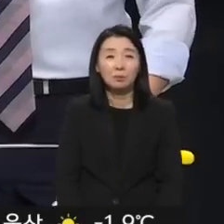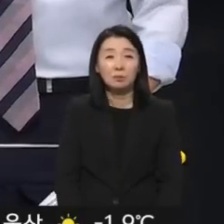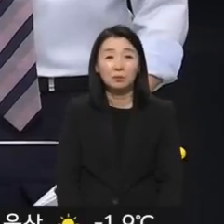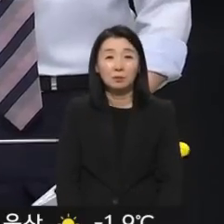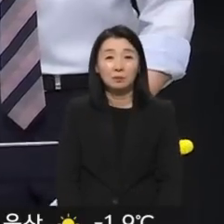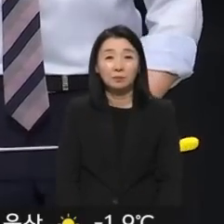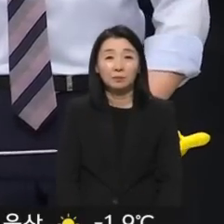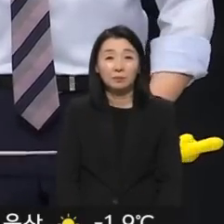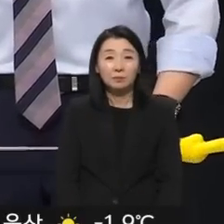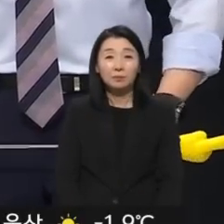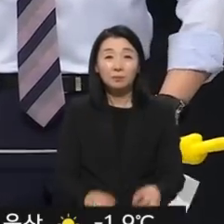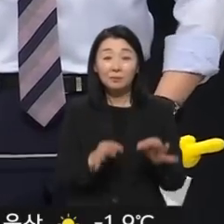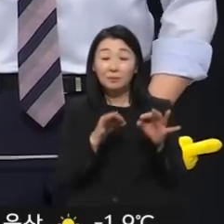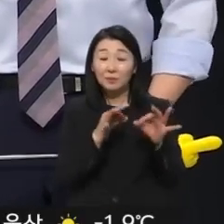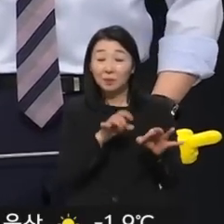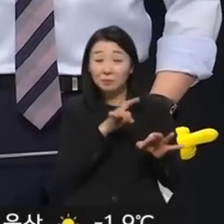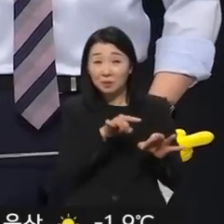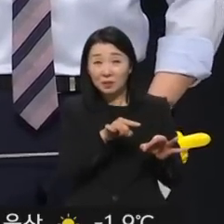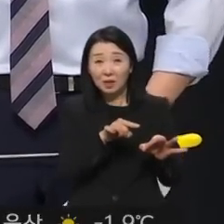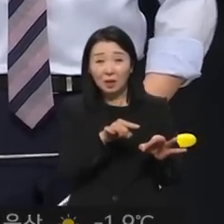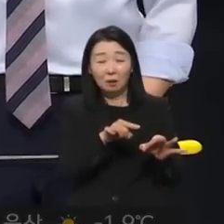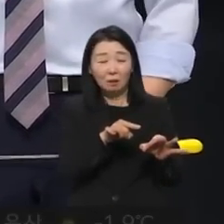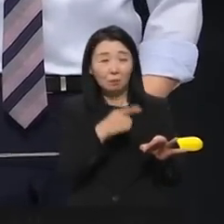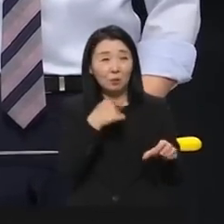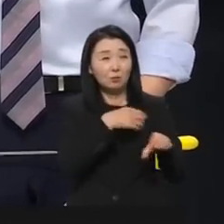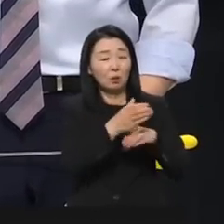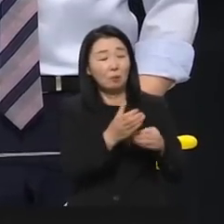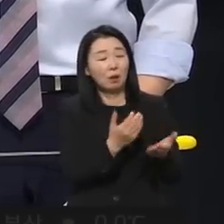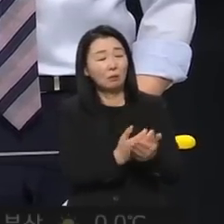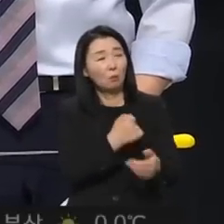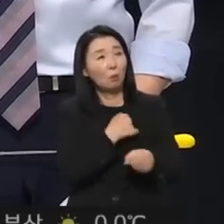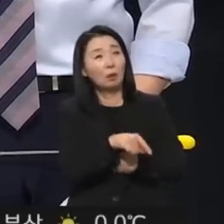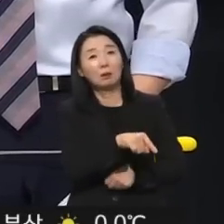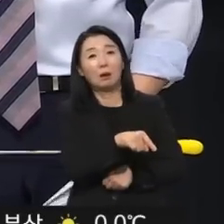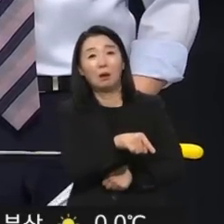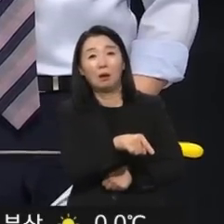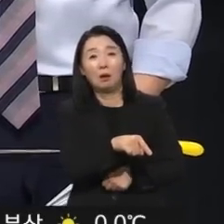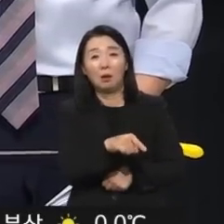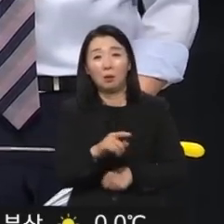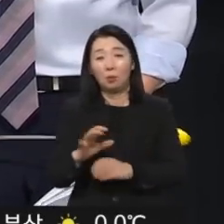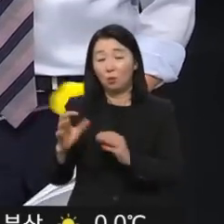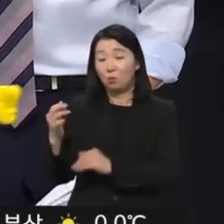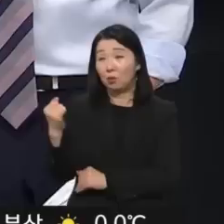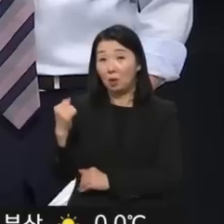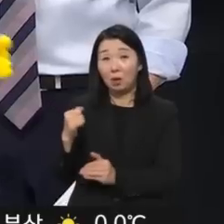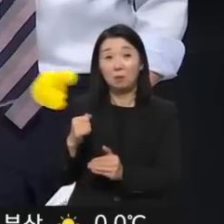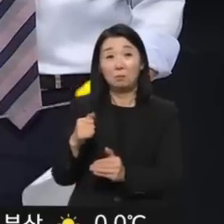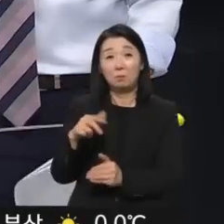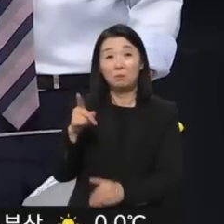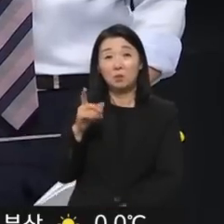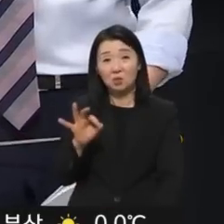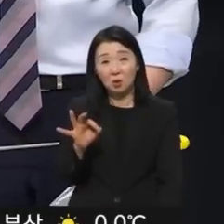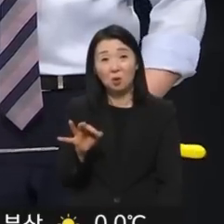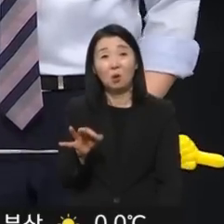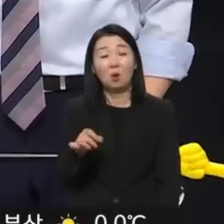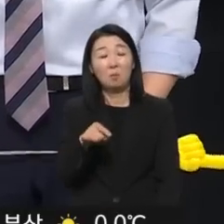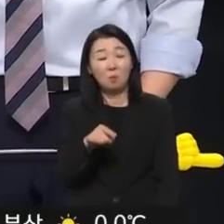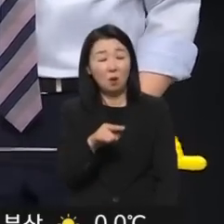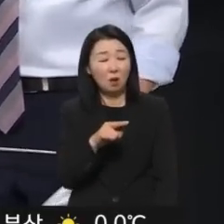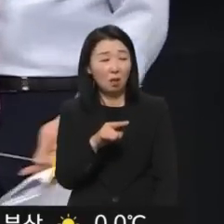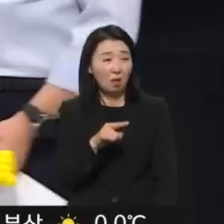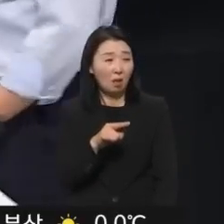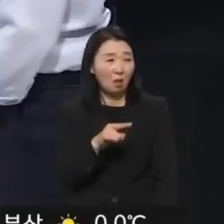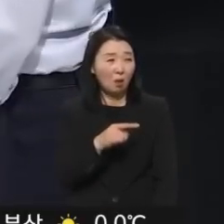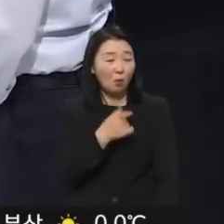여당은 이 김 전 지사와 야당의 반응이 황당한가 봅니다. 정진석 국민의힘 비대위원장은 김 전 지사의 가석방 불언서 제출에